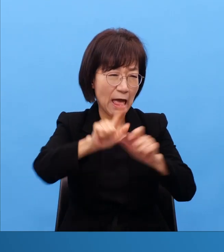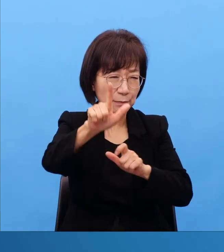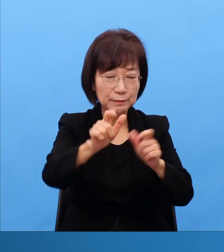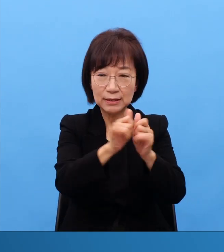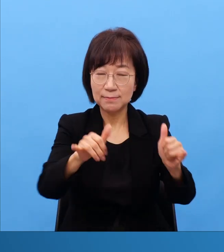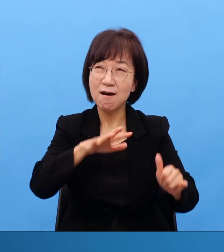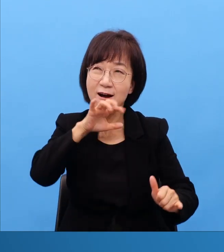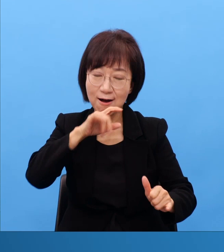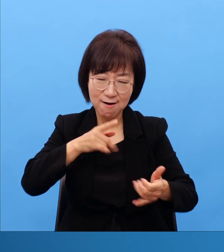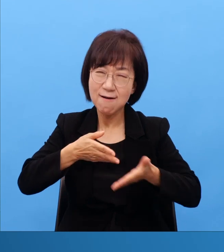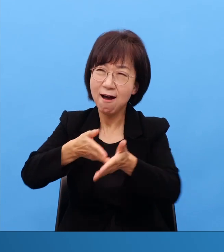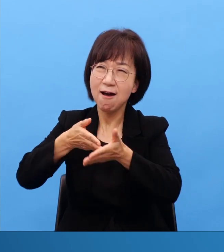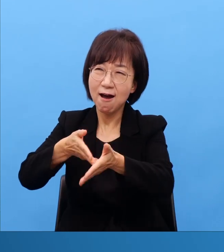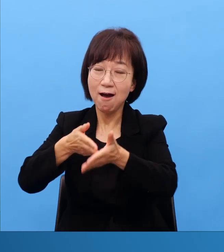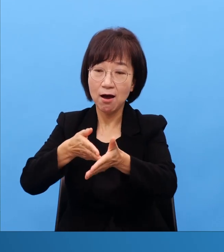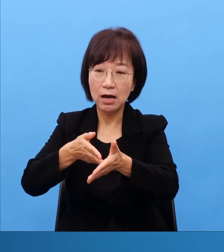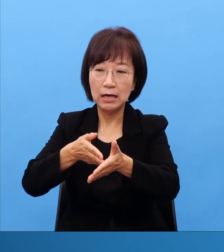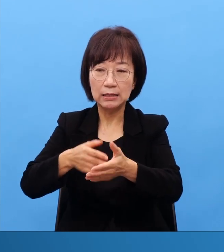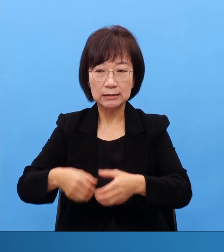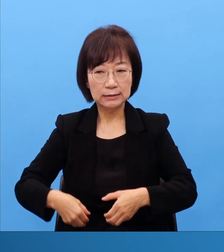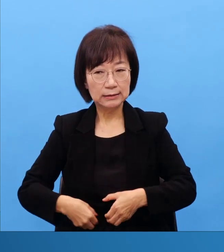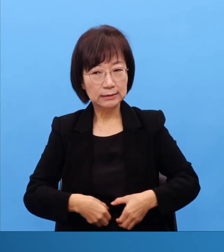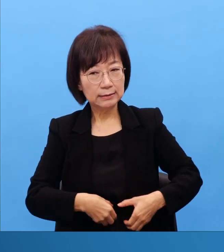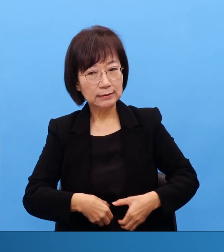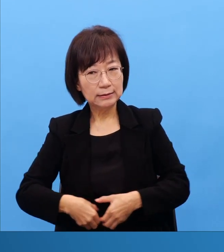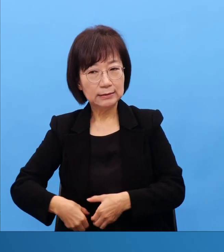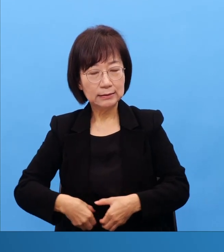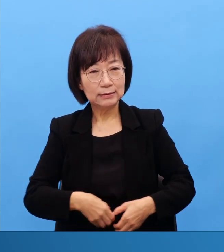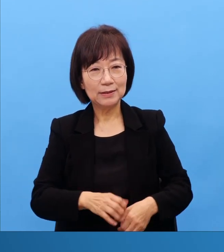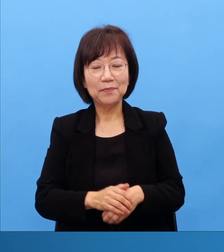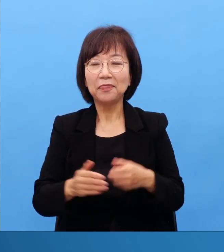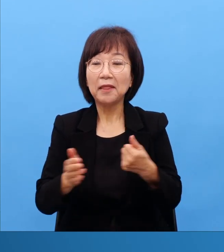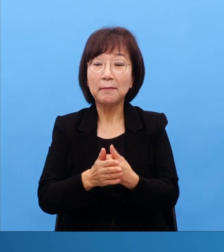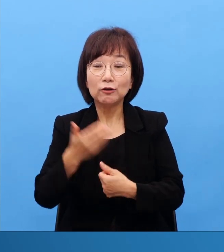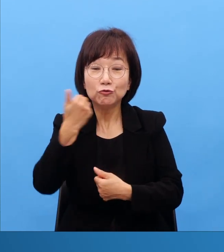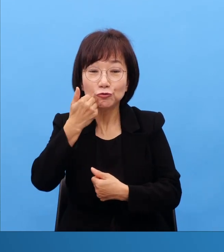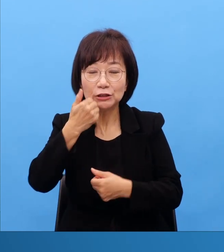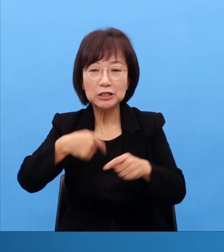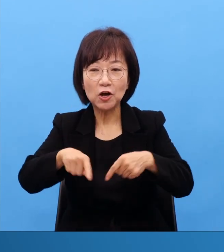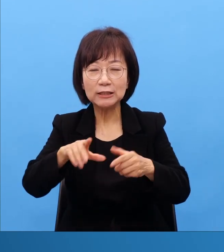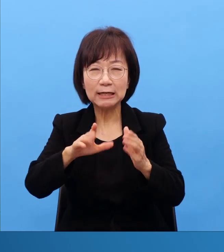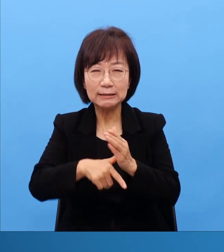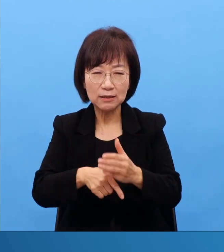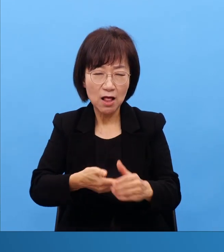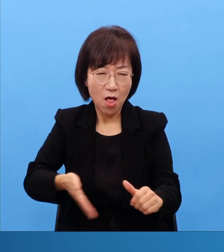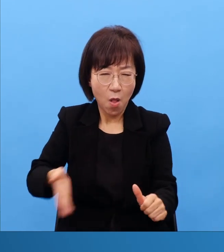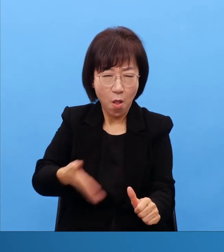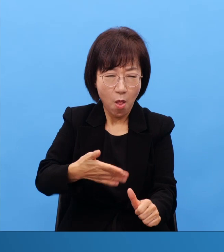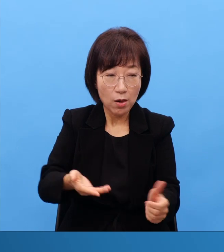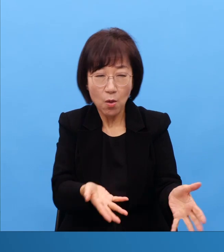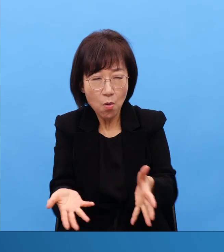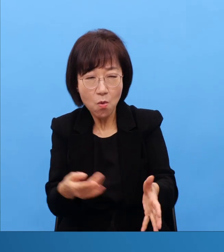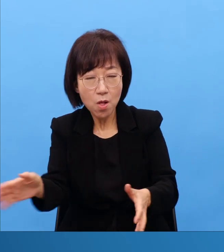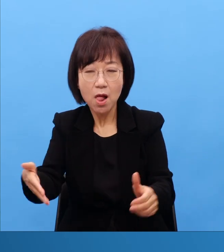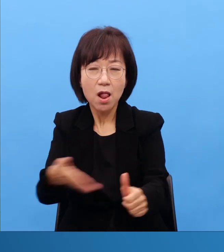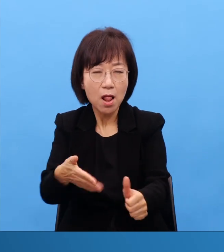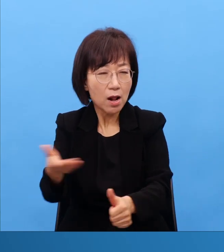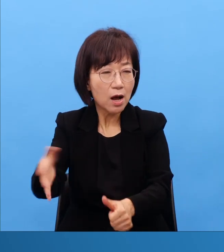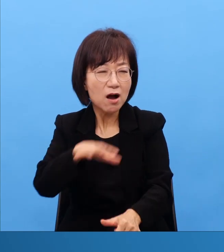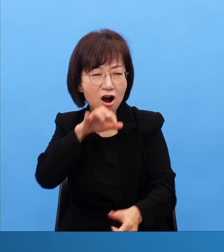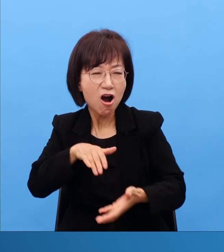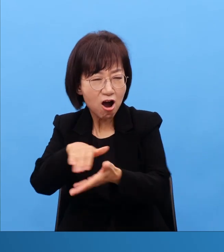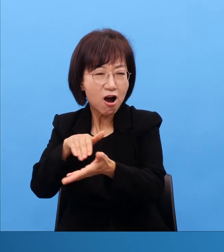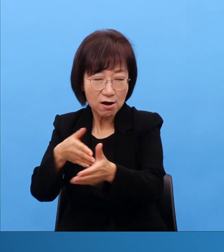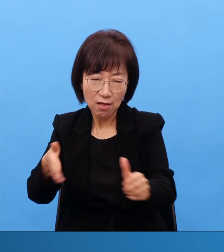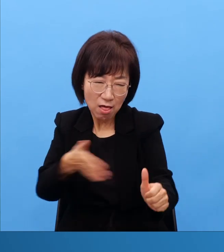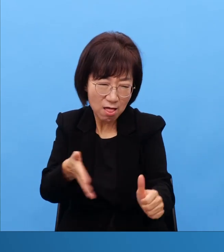public consensus and opinion, then what can they do? 그래서 어떤 사람 막 선동 정치하고요. And that's where there are some people who try to agitate, 뭐 왜냐, that, agitate 되니까. the public. Because with that, they can bring